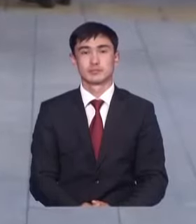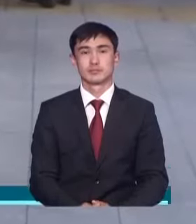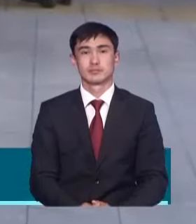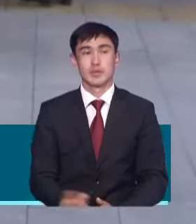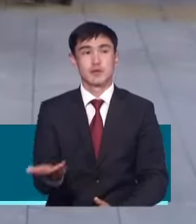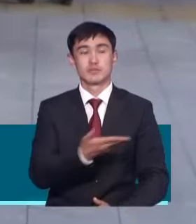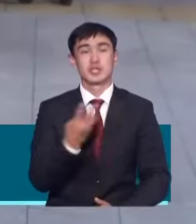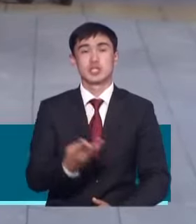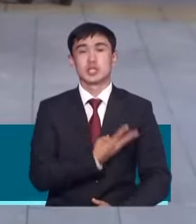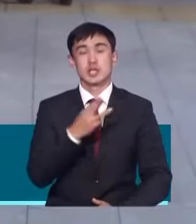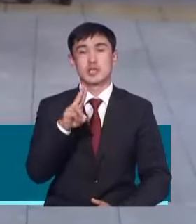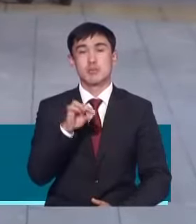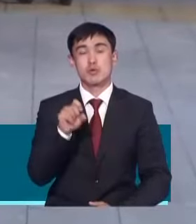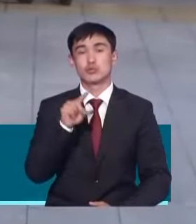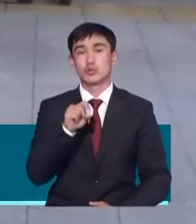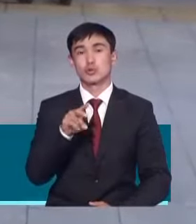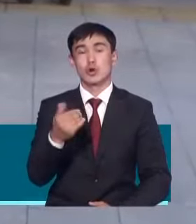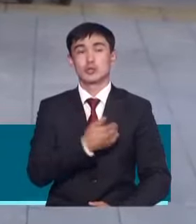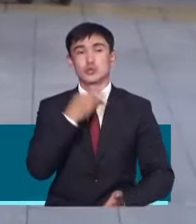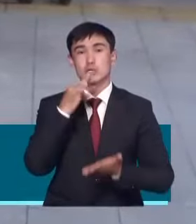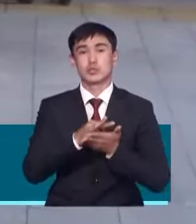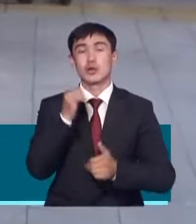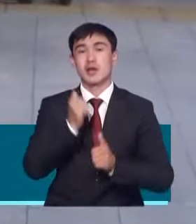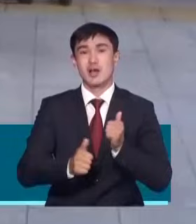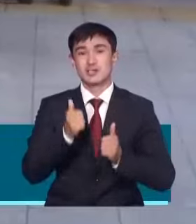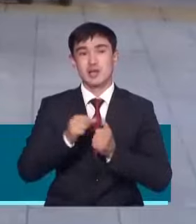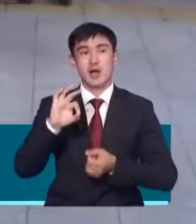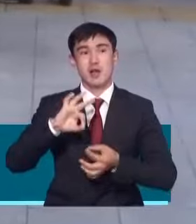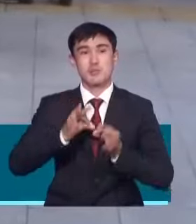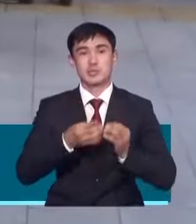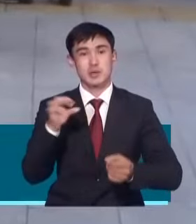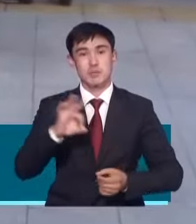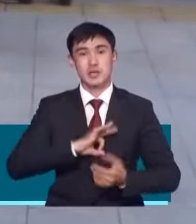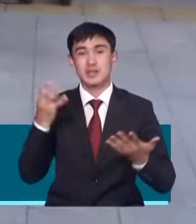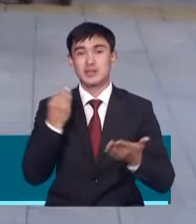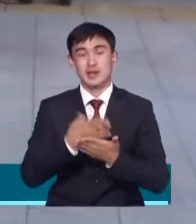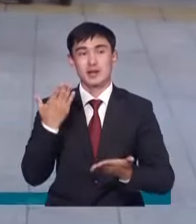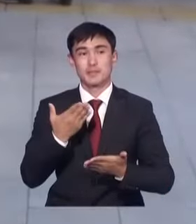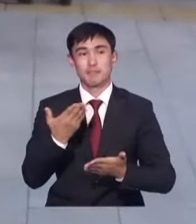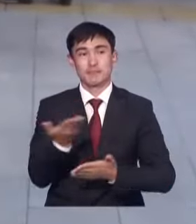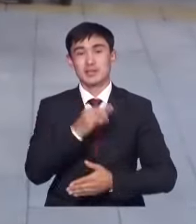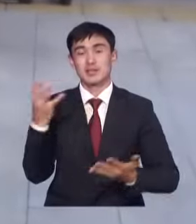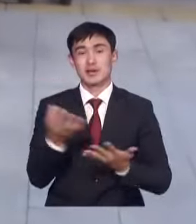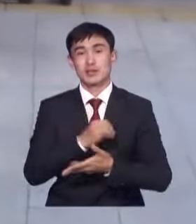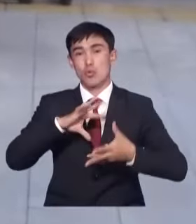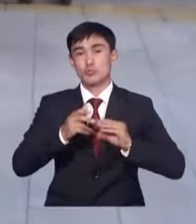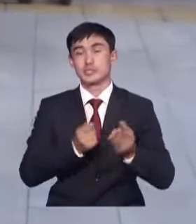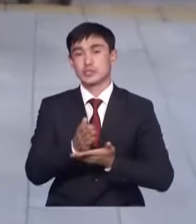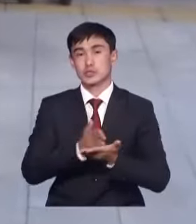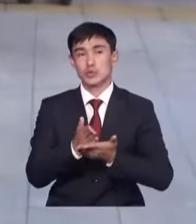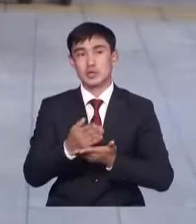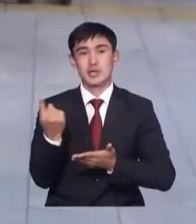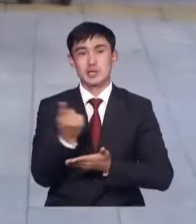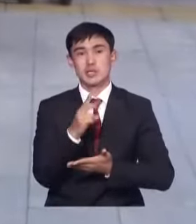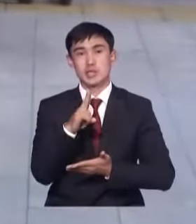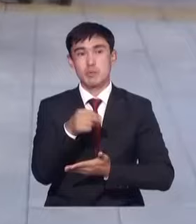«Мы все желали Демиу золота, но хочу сказать, что каждая олимпийская медаль дорога и ценна. Эта награда – общая заслуга и Демиу,